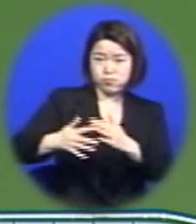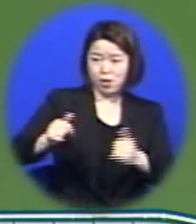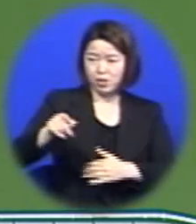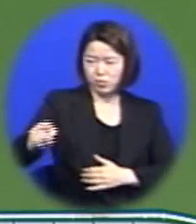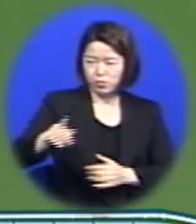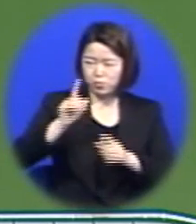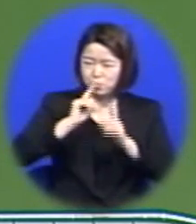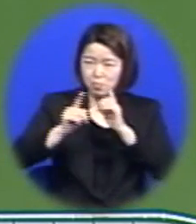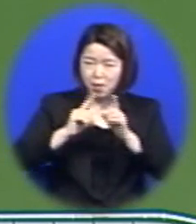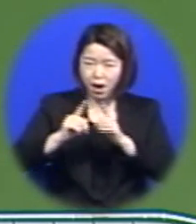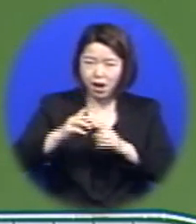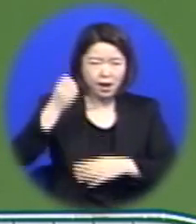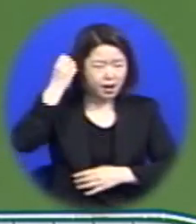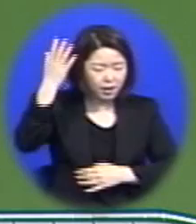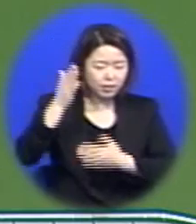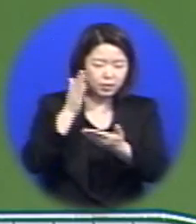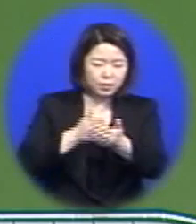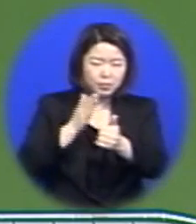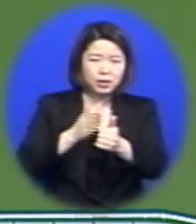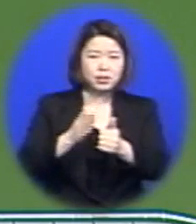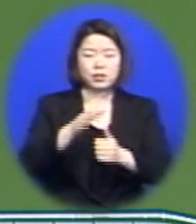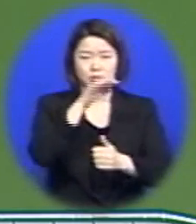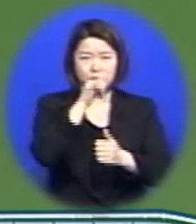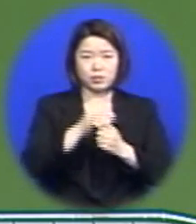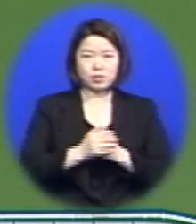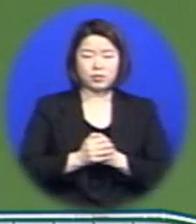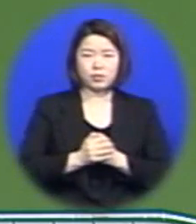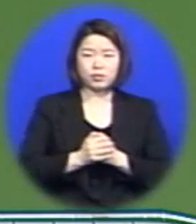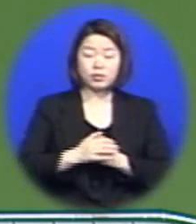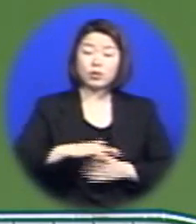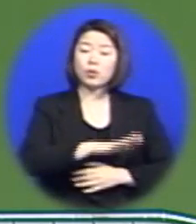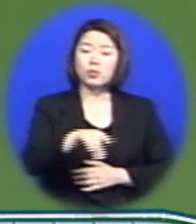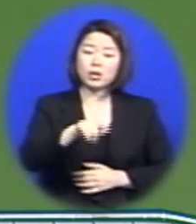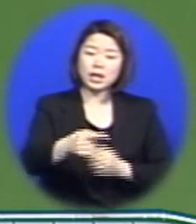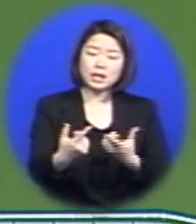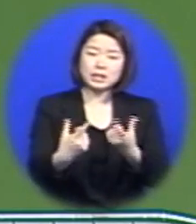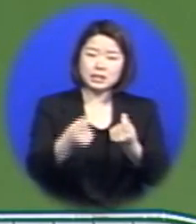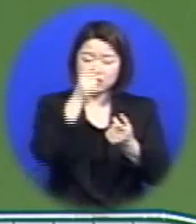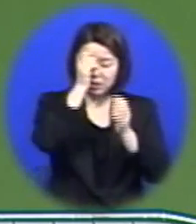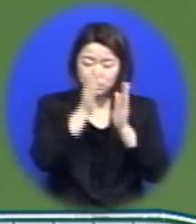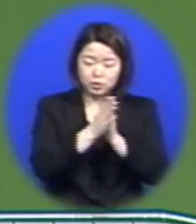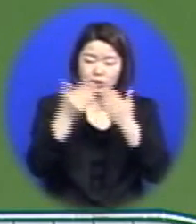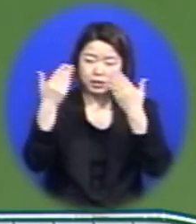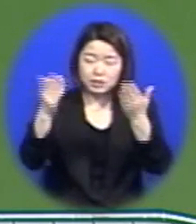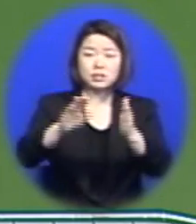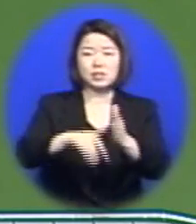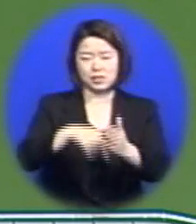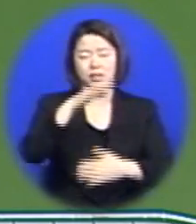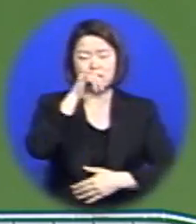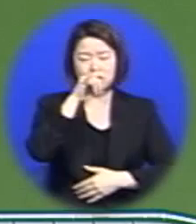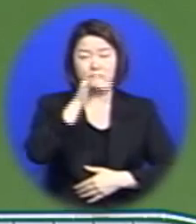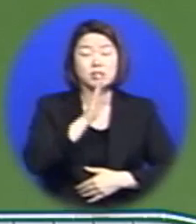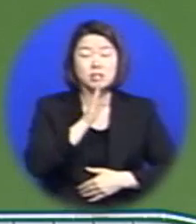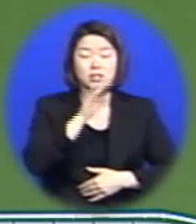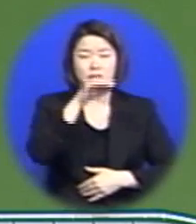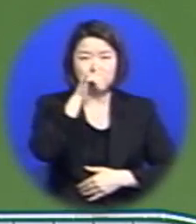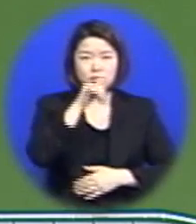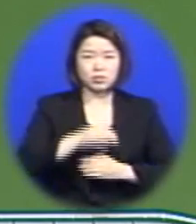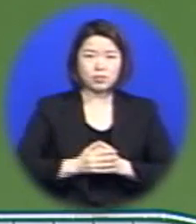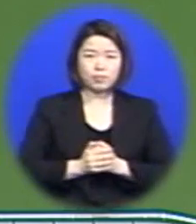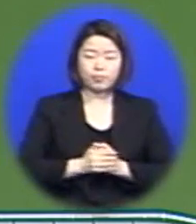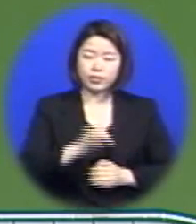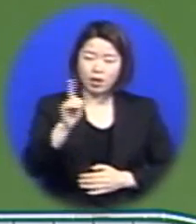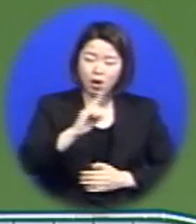잊지 마십시오 우리가 이런 기도를 드릴 때가 있어요 실제로